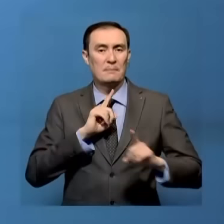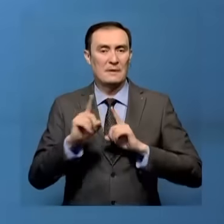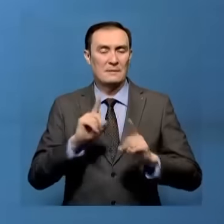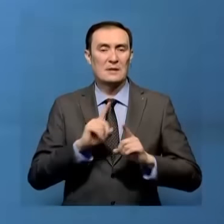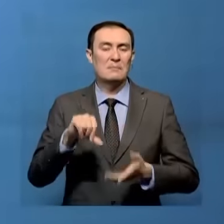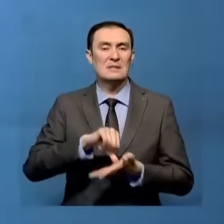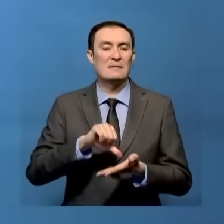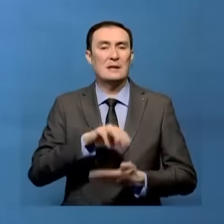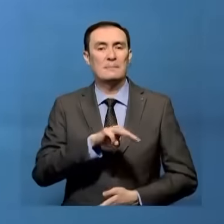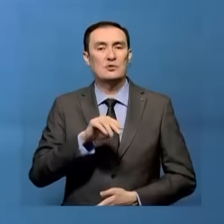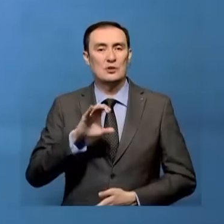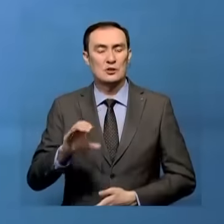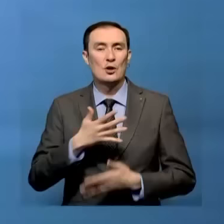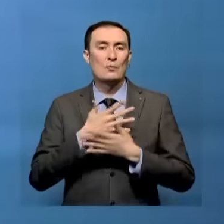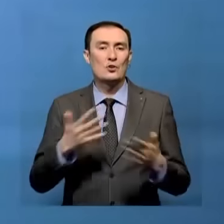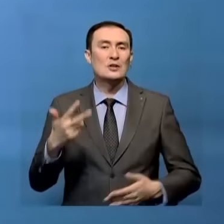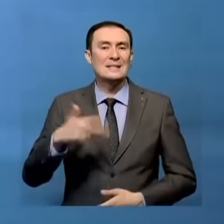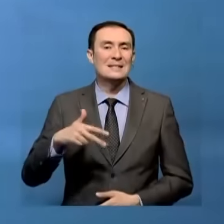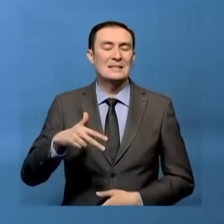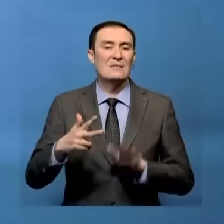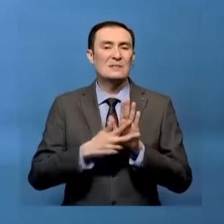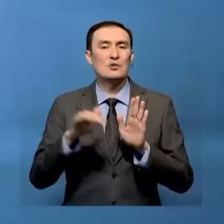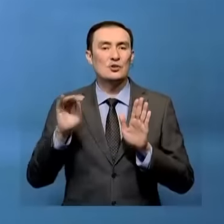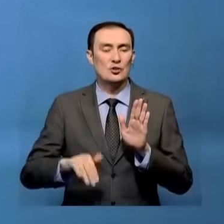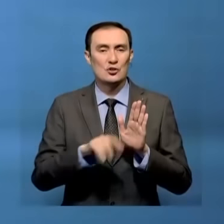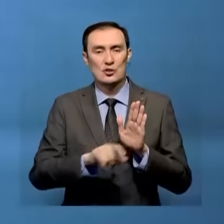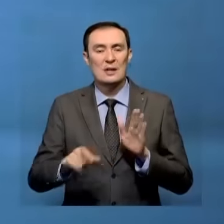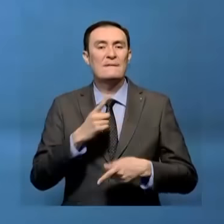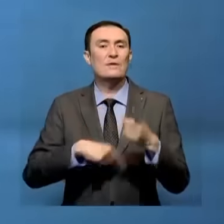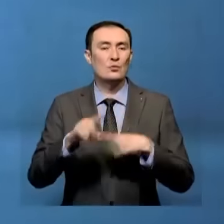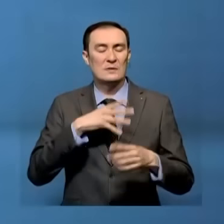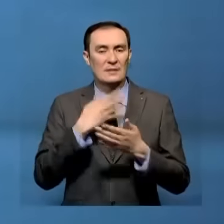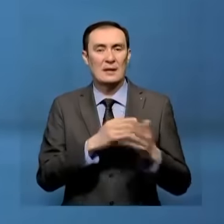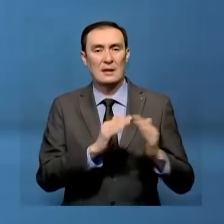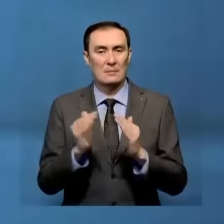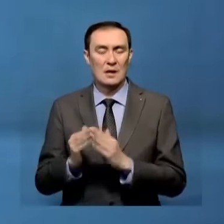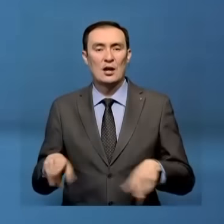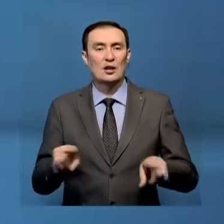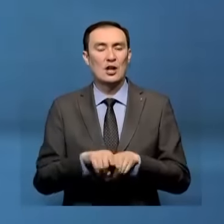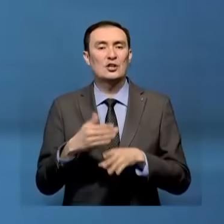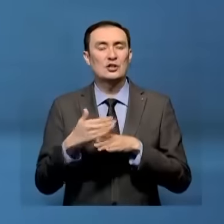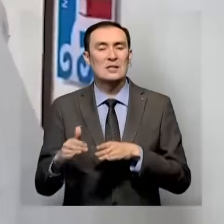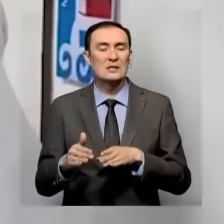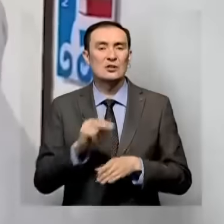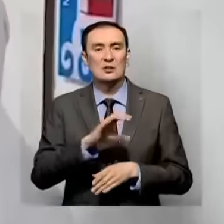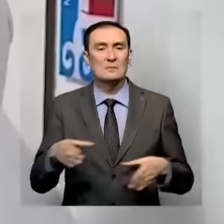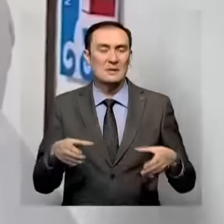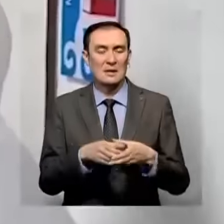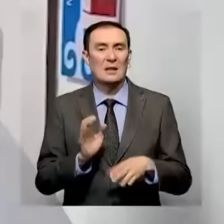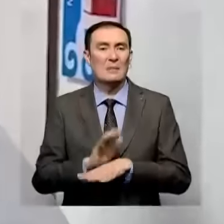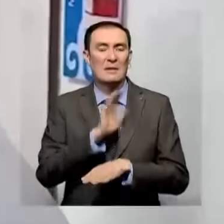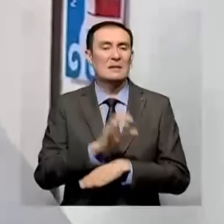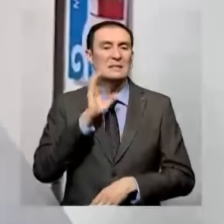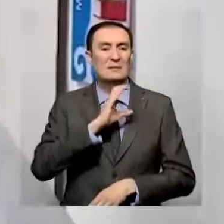СЦК представители МЧС. Больше 38 тысяч жителей уже вернулись в свои дома. Кроме того, часть спасателей, ранее